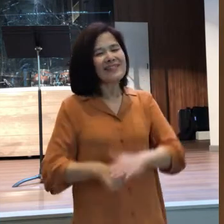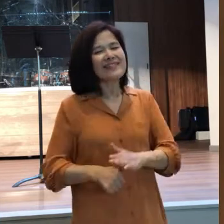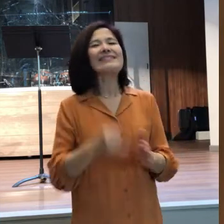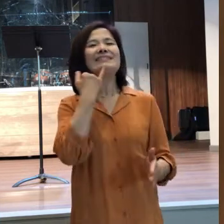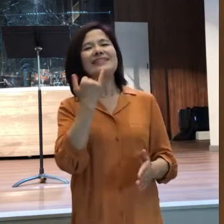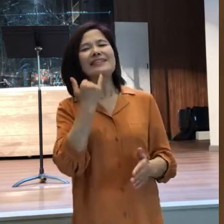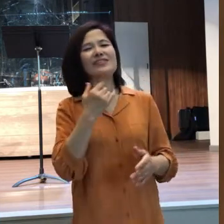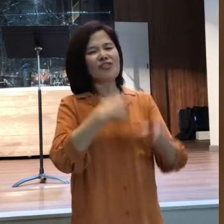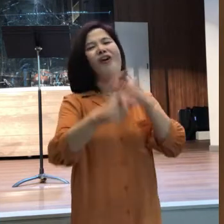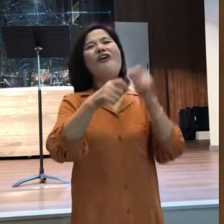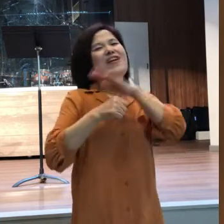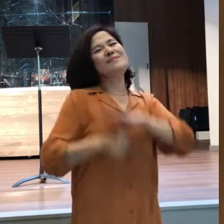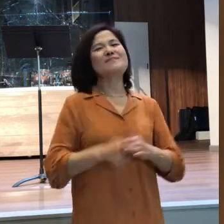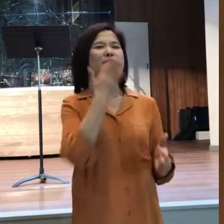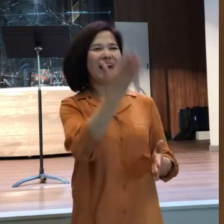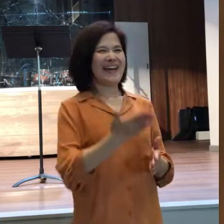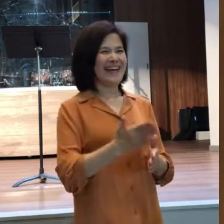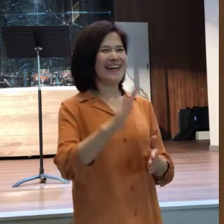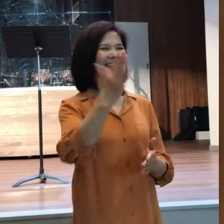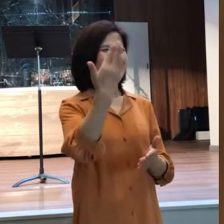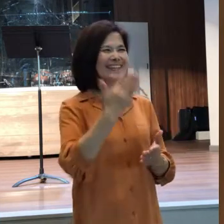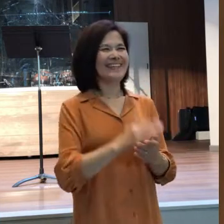견뎠는데 그러고 한다.